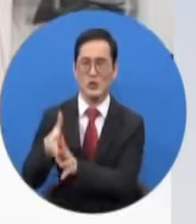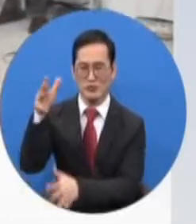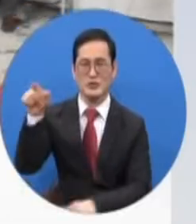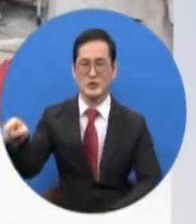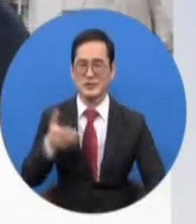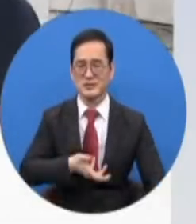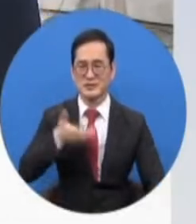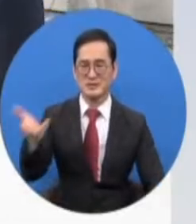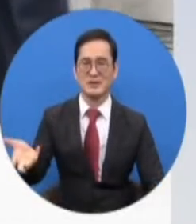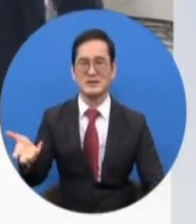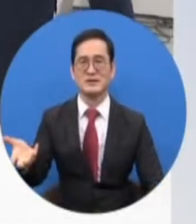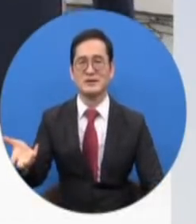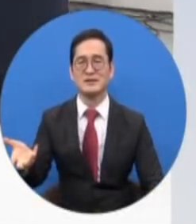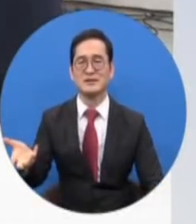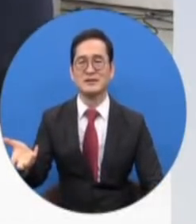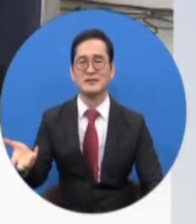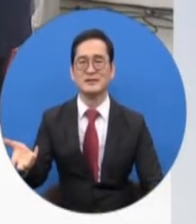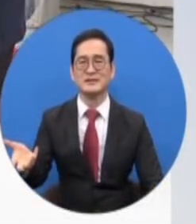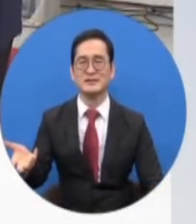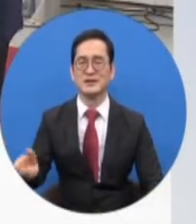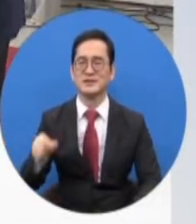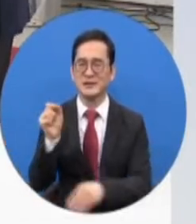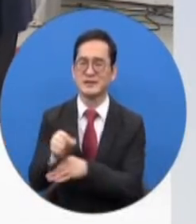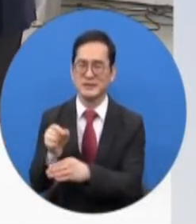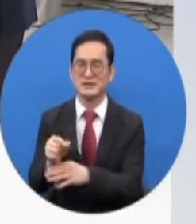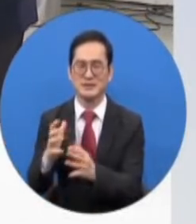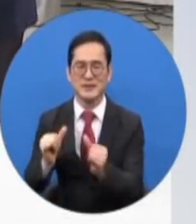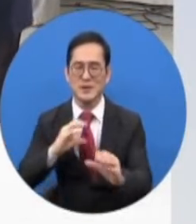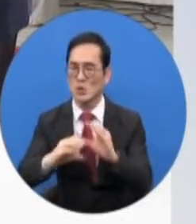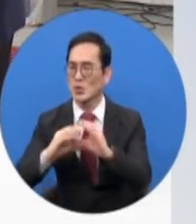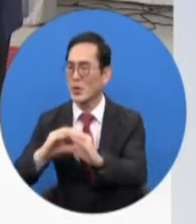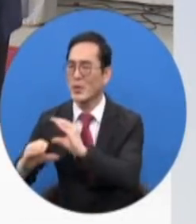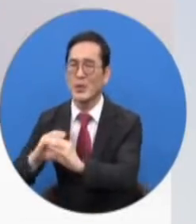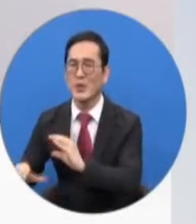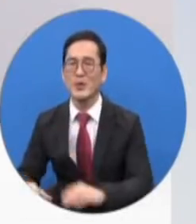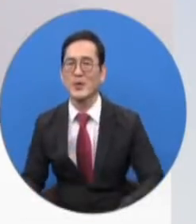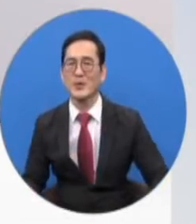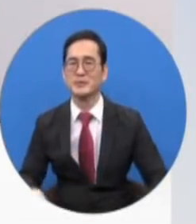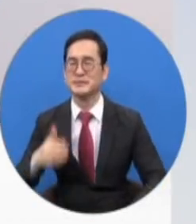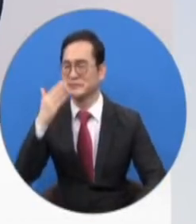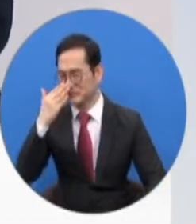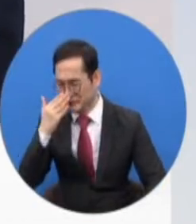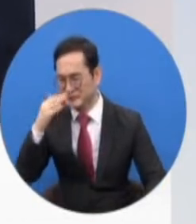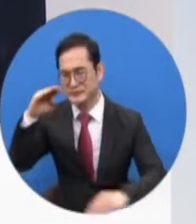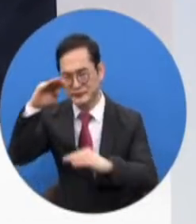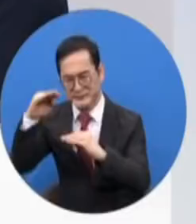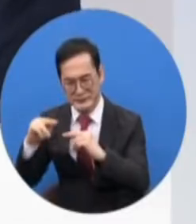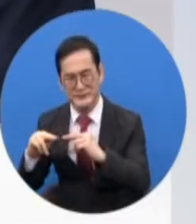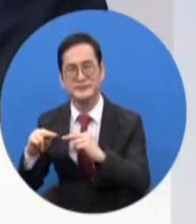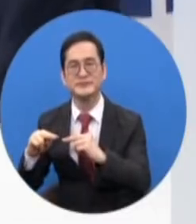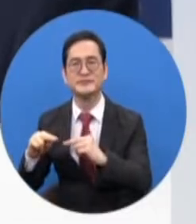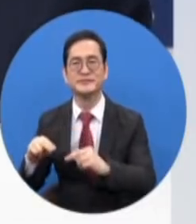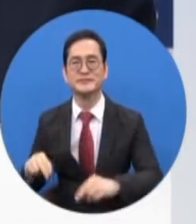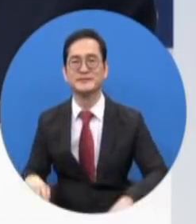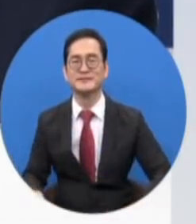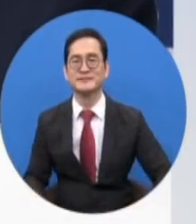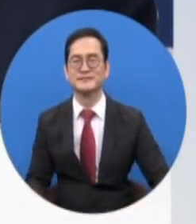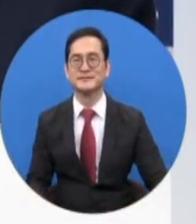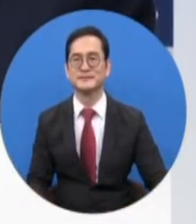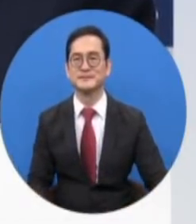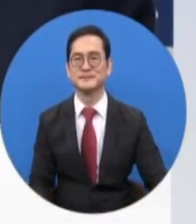검토가 되고 있습니다만 그러니까 근무하는 동안 대통령으로서 근무하는 동안 뭔가 또 다른 방법을 찾아서